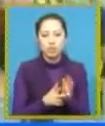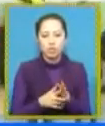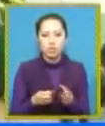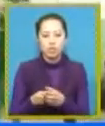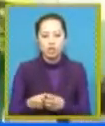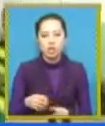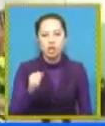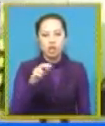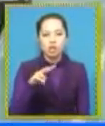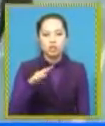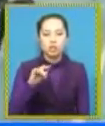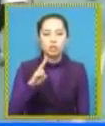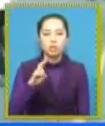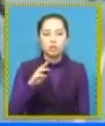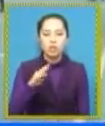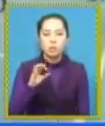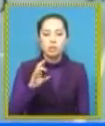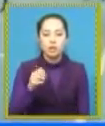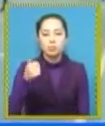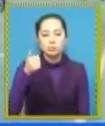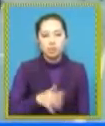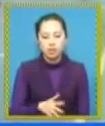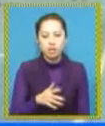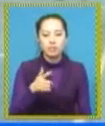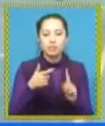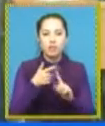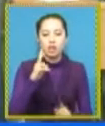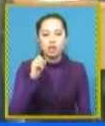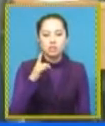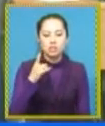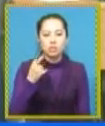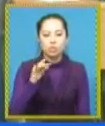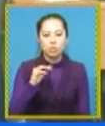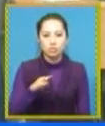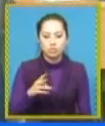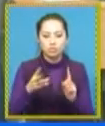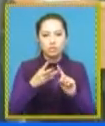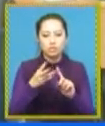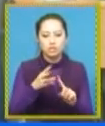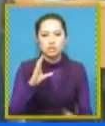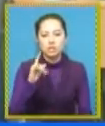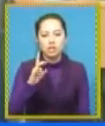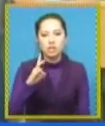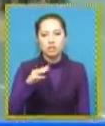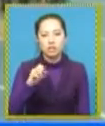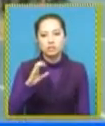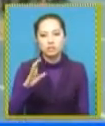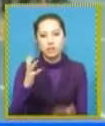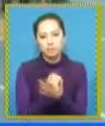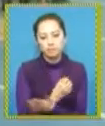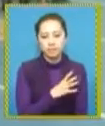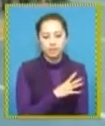ішінен Алтынтөбе командасы 1-ші орында, ал Қазығұрт командасы 2-ші орынды жеңіп алса, 3-ші орынды Сынтас командасы қанағат